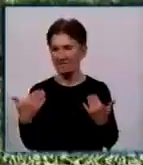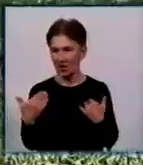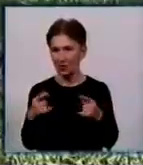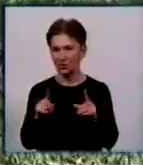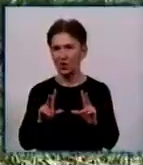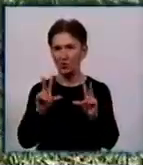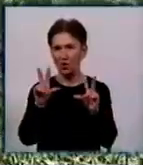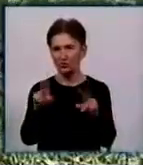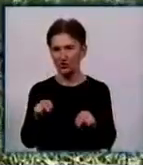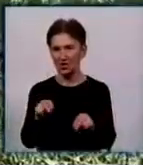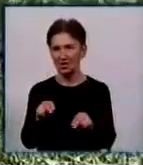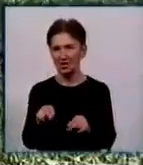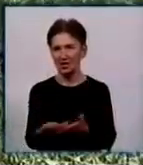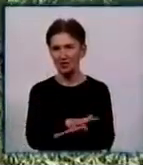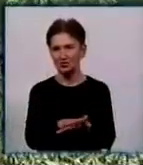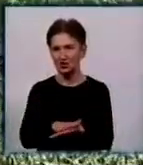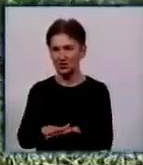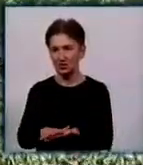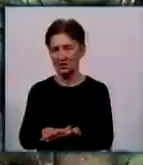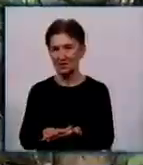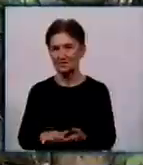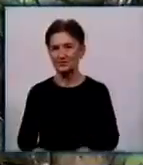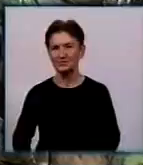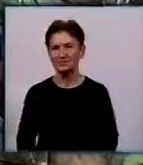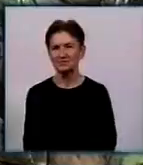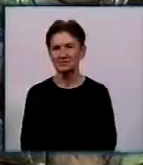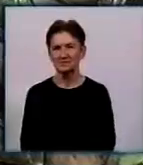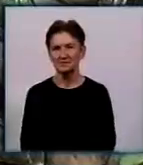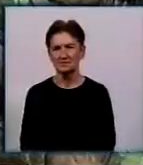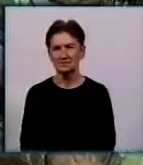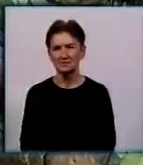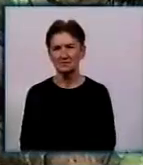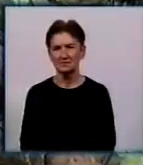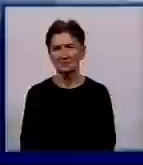пообіцяли продовжити очищення Сухоклеї. Антоніна Крейтор, Сергій Баранюк. День за днем.